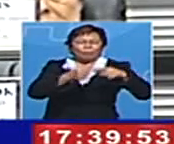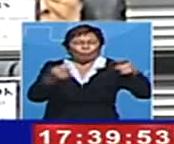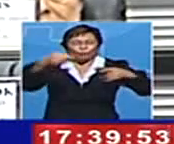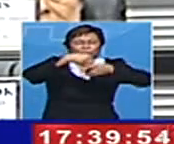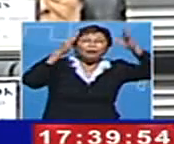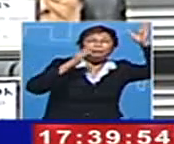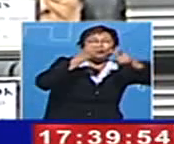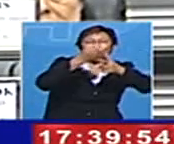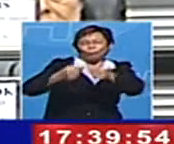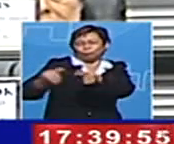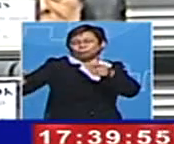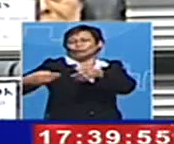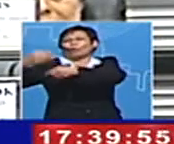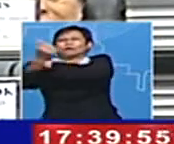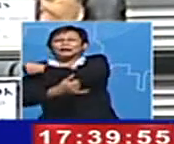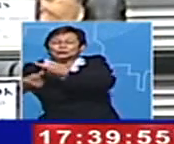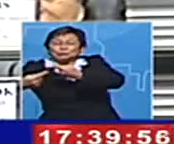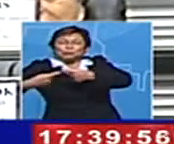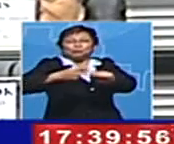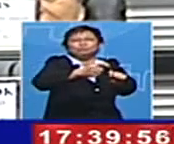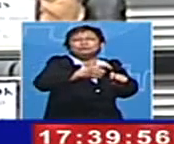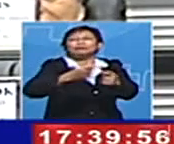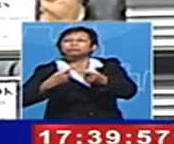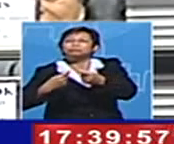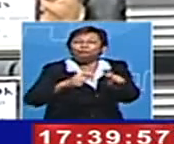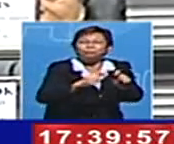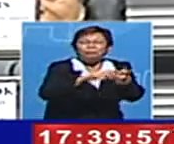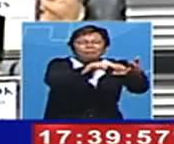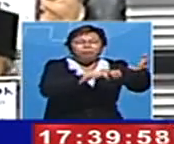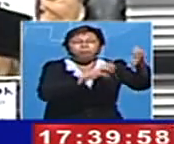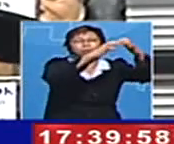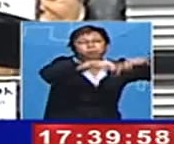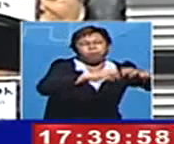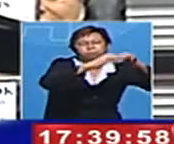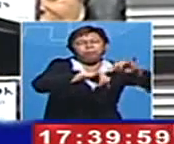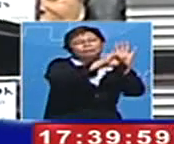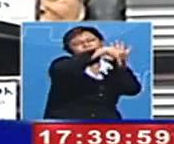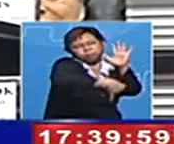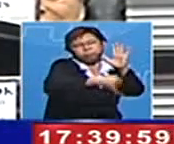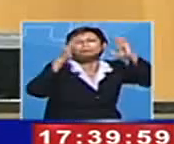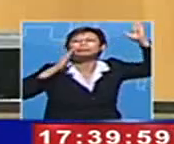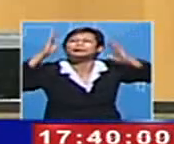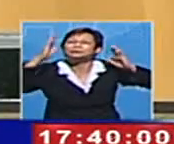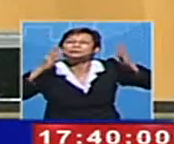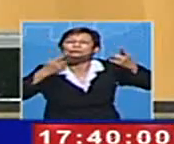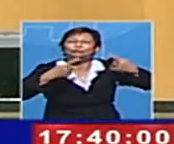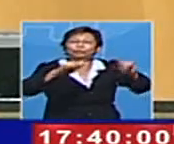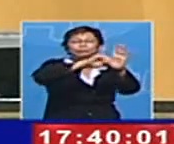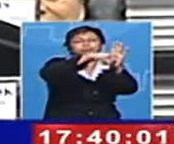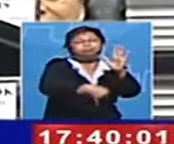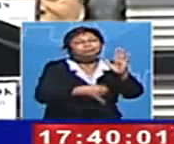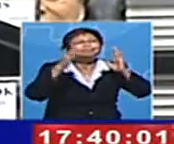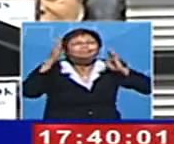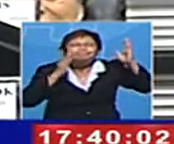dalam mahupun luar yang Cuba mempalit dan merosakkan imej negara pada